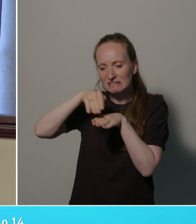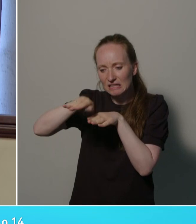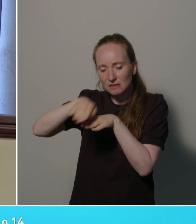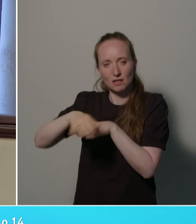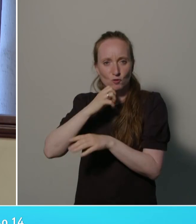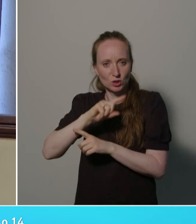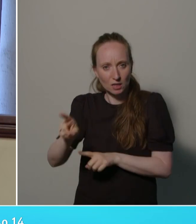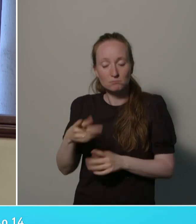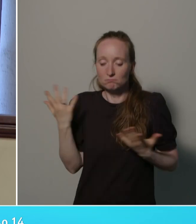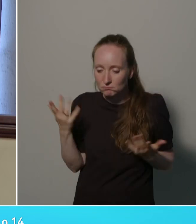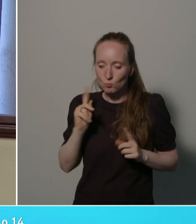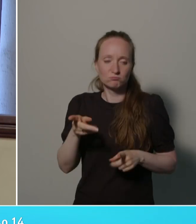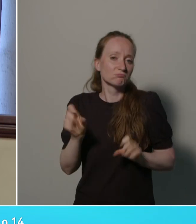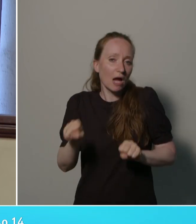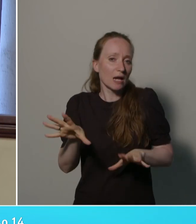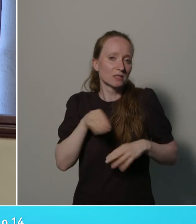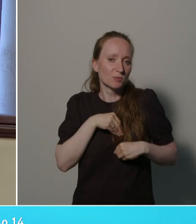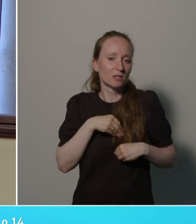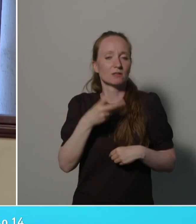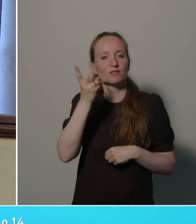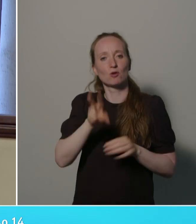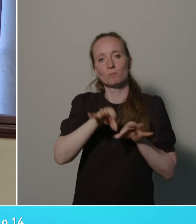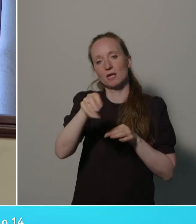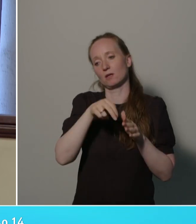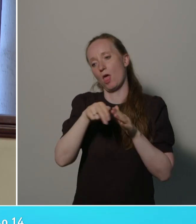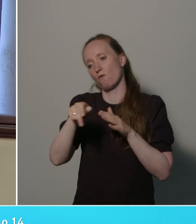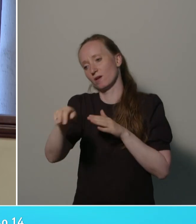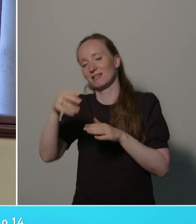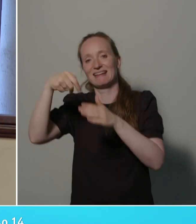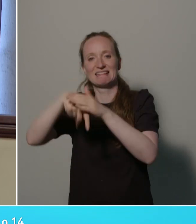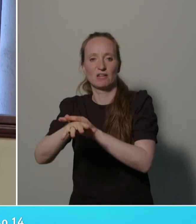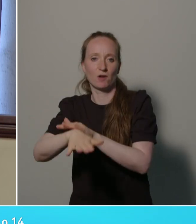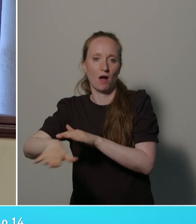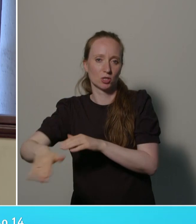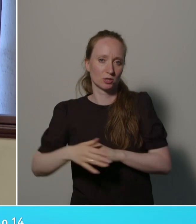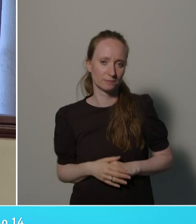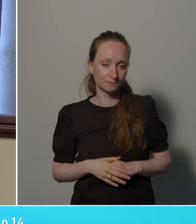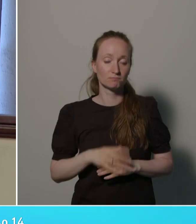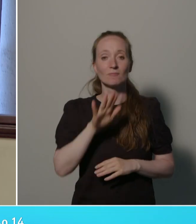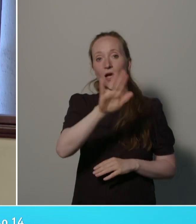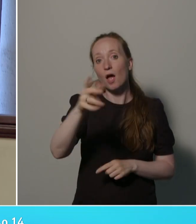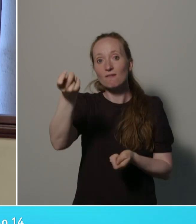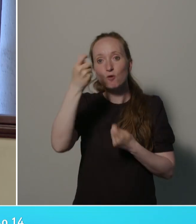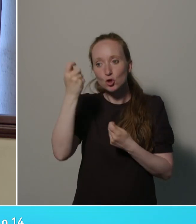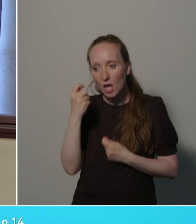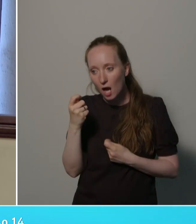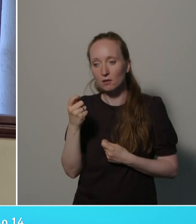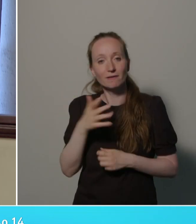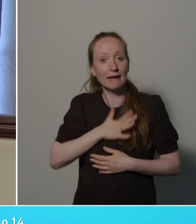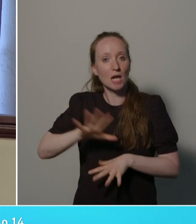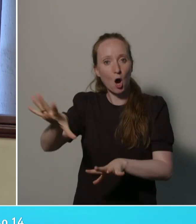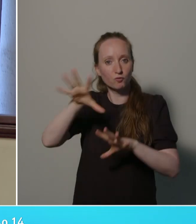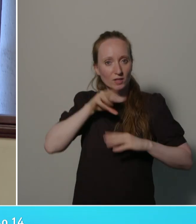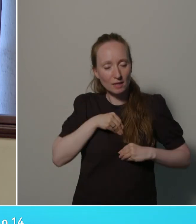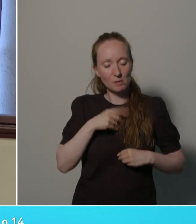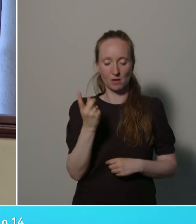aufnehmen und seien Sie gewiss, der Ortsrat wird da sehr darauf achten, weiterhin in diesem positiven Gespräch zu bleiben mit Jena Wohnen,